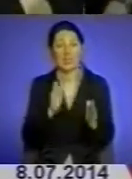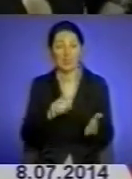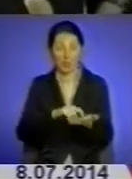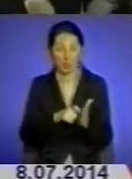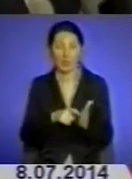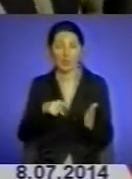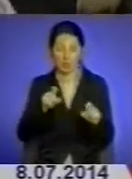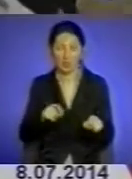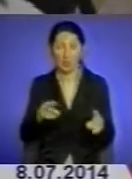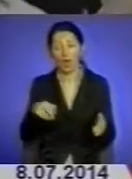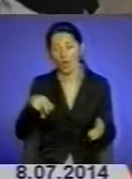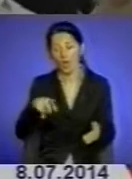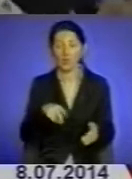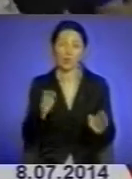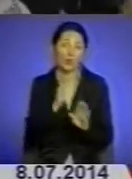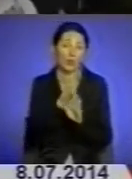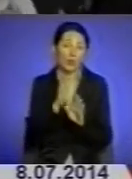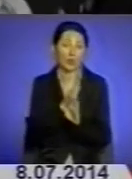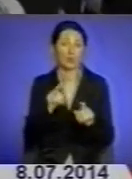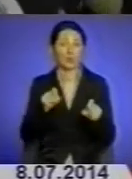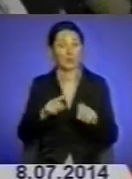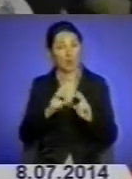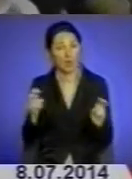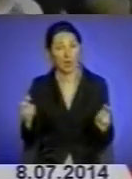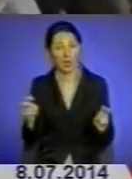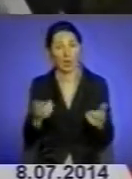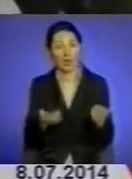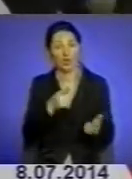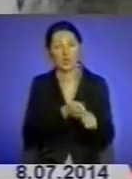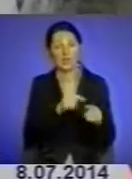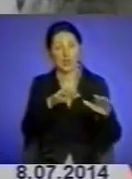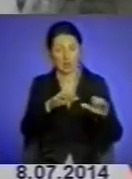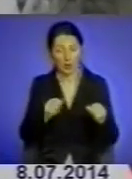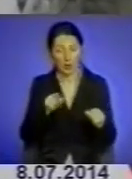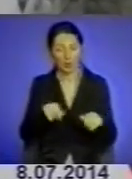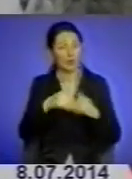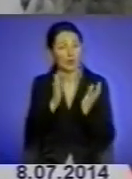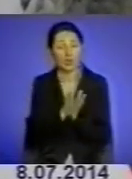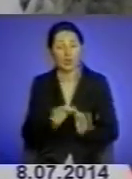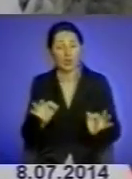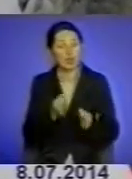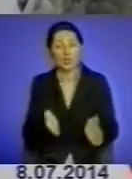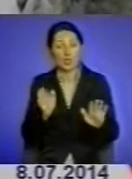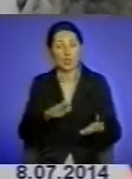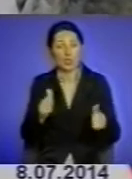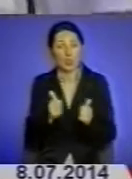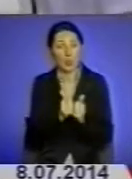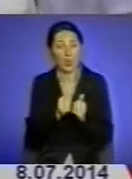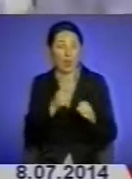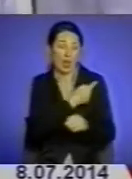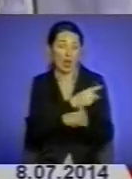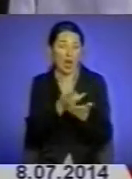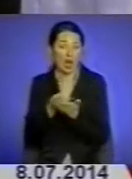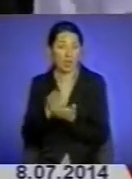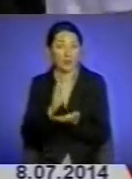десь вийти на природу, десь подихати свіжим воздухом. Якщо це заберуть, там взагалі нічого не залишиться при лікарні. Є відповідне